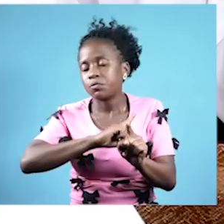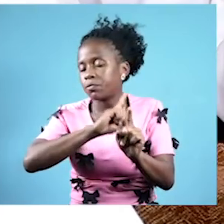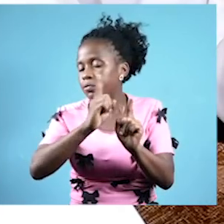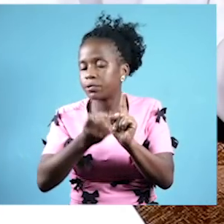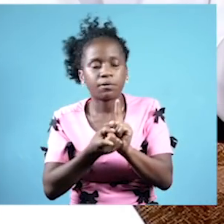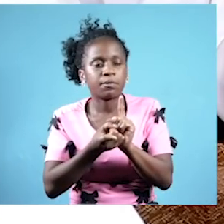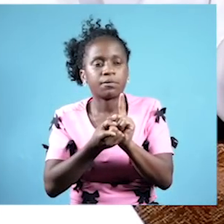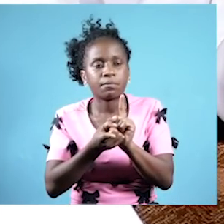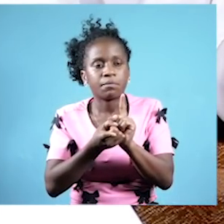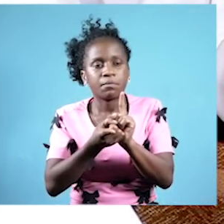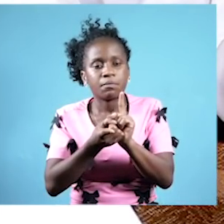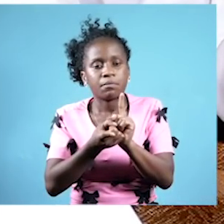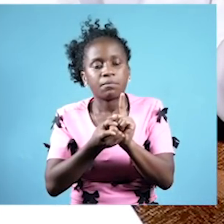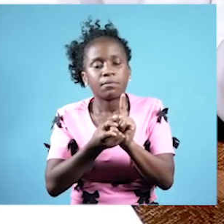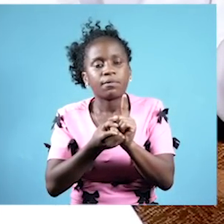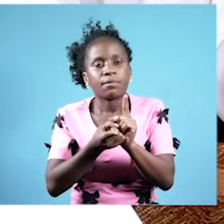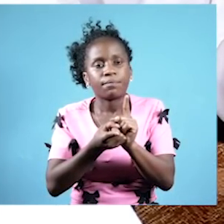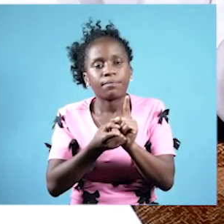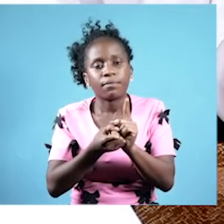hazikinzani na imani yangu.